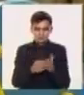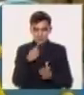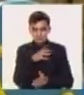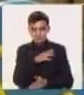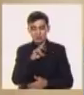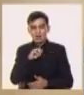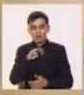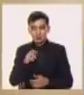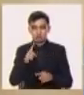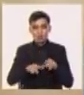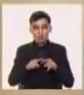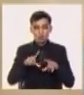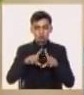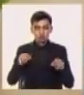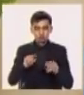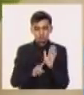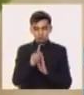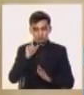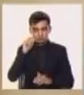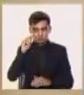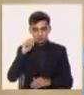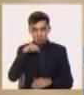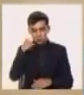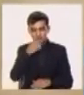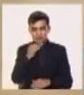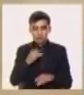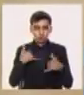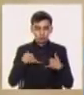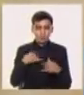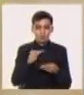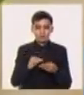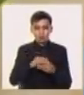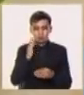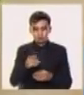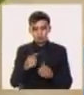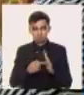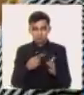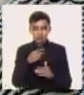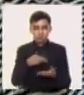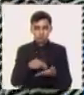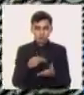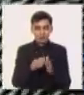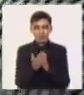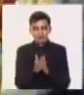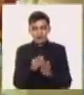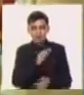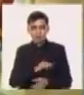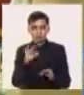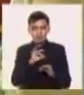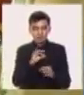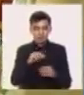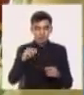Наталья. А еще скоро начнется учебный год, и учителя снова будут настаивать на покупке рабочих тетрадей, которые часто даже